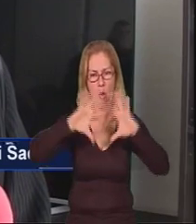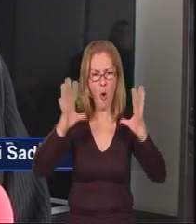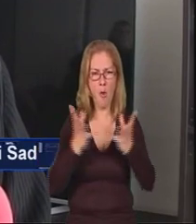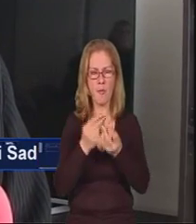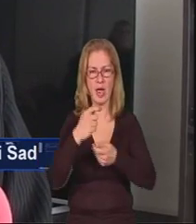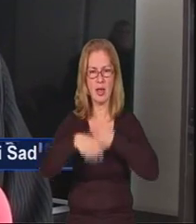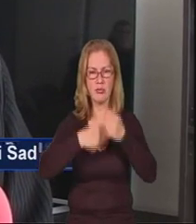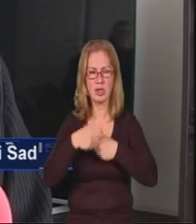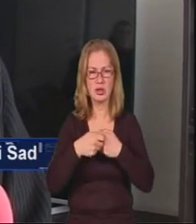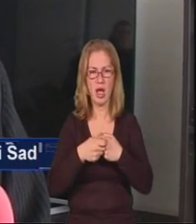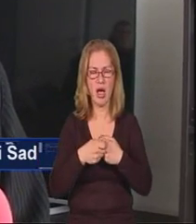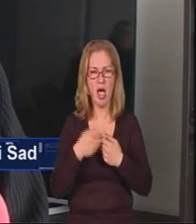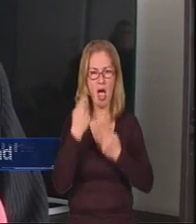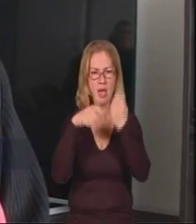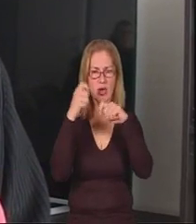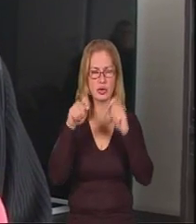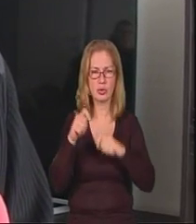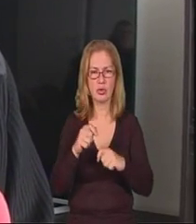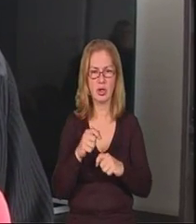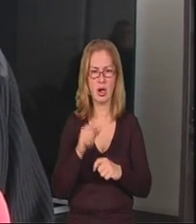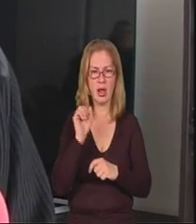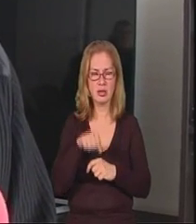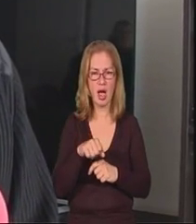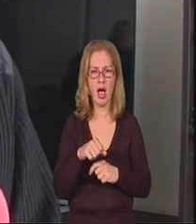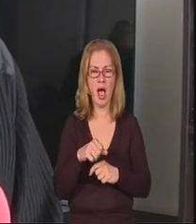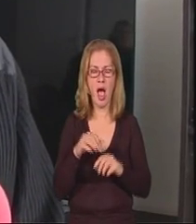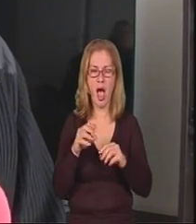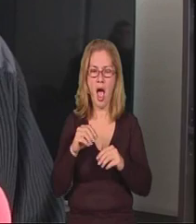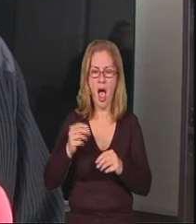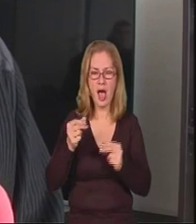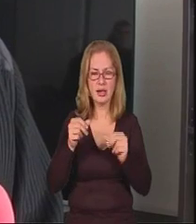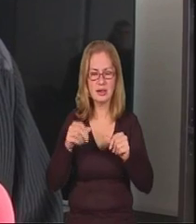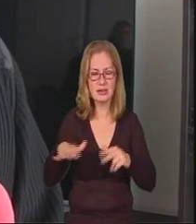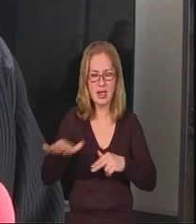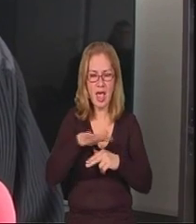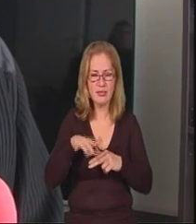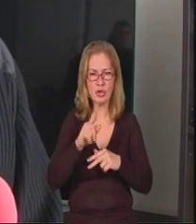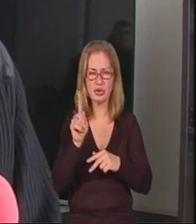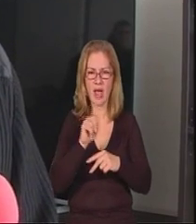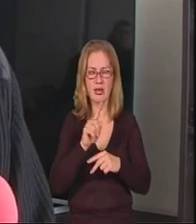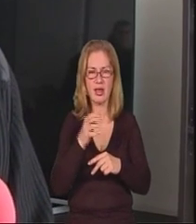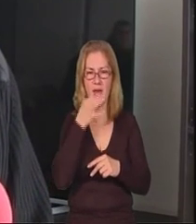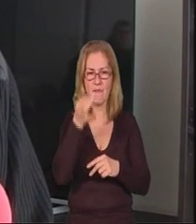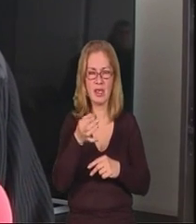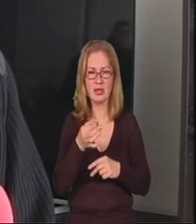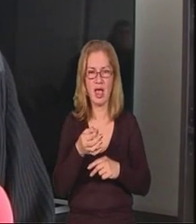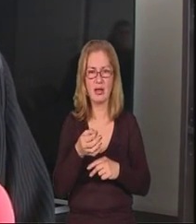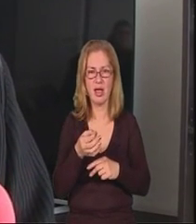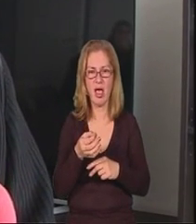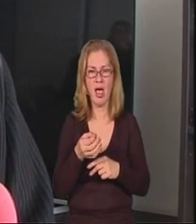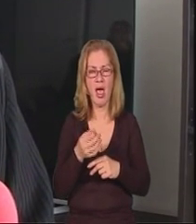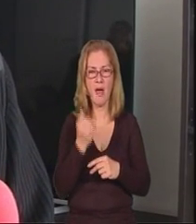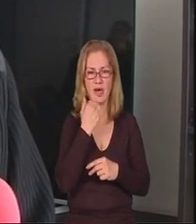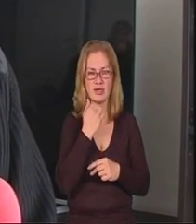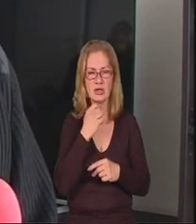da. Da li se radi o infrastrukturi, da, ali o zemljištu ne. Znači u ovom momentu zemljište nije predmet privatizacije i ostaje